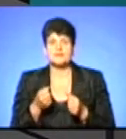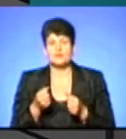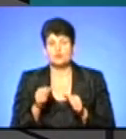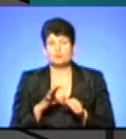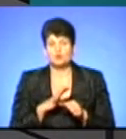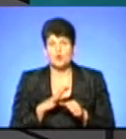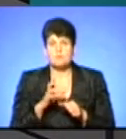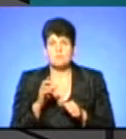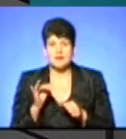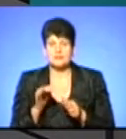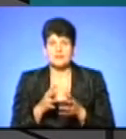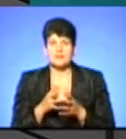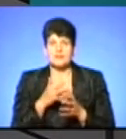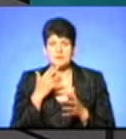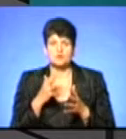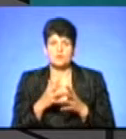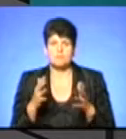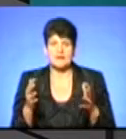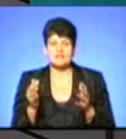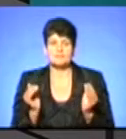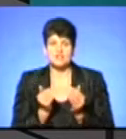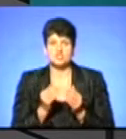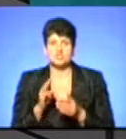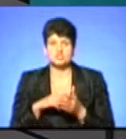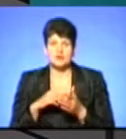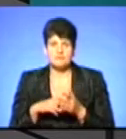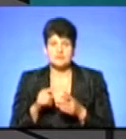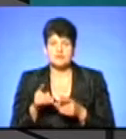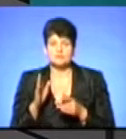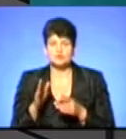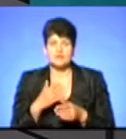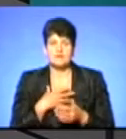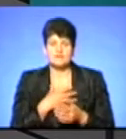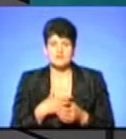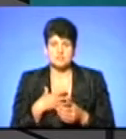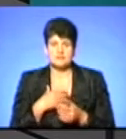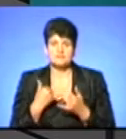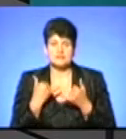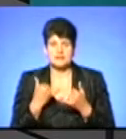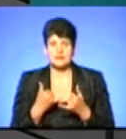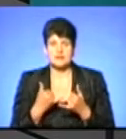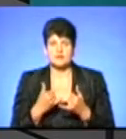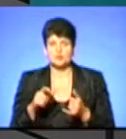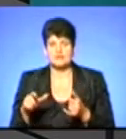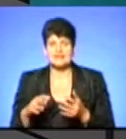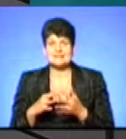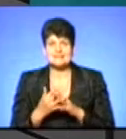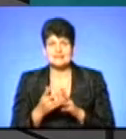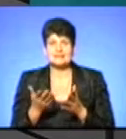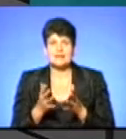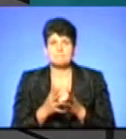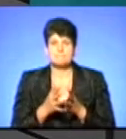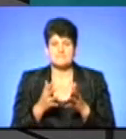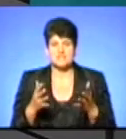було б набагато менше штрафів. Але, напевно, це більше буде актуальним для мешканців сіл, так, де найбільше,